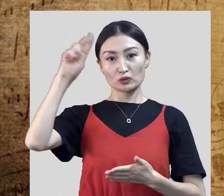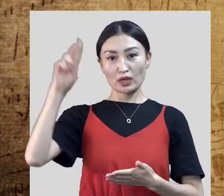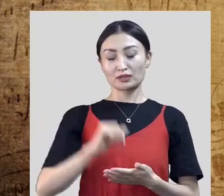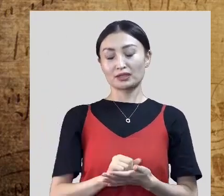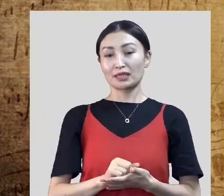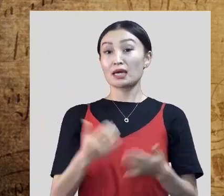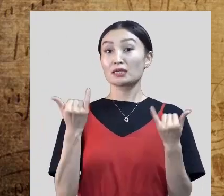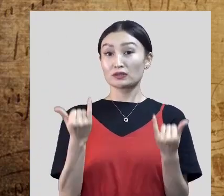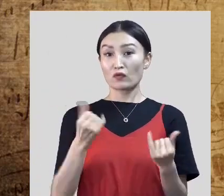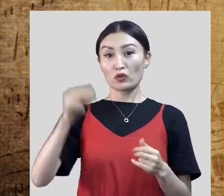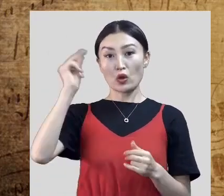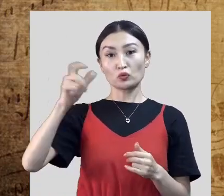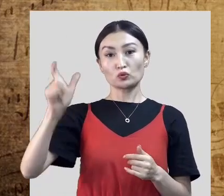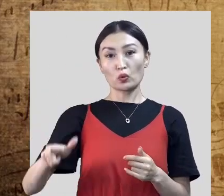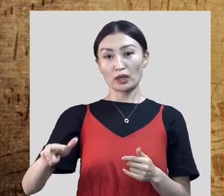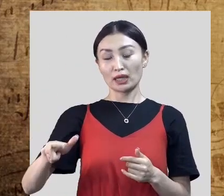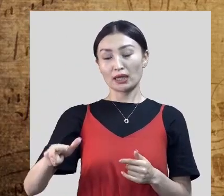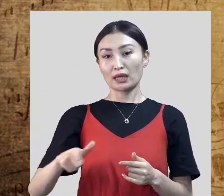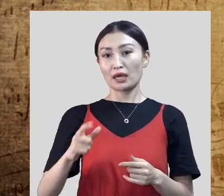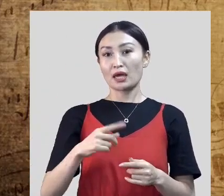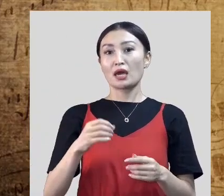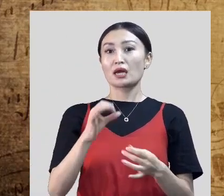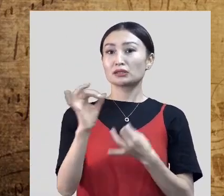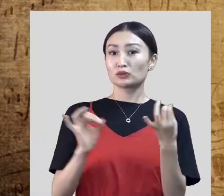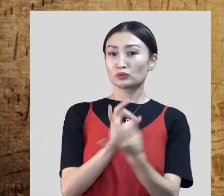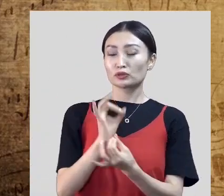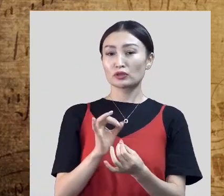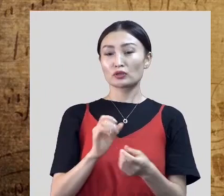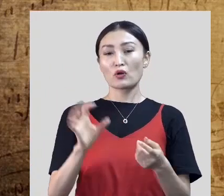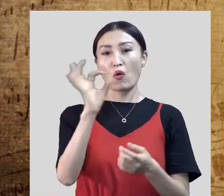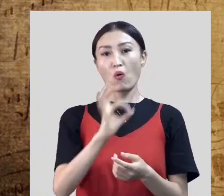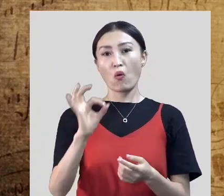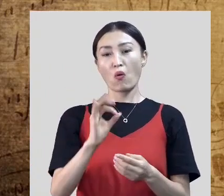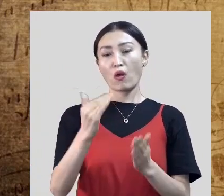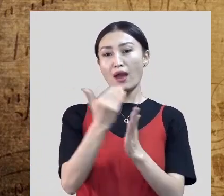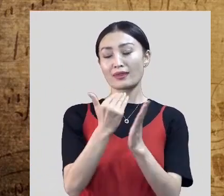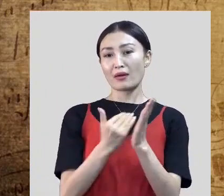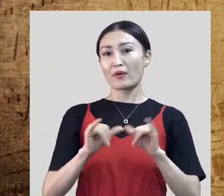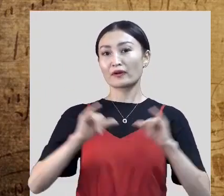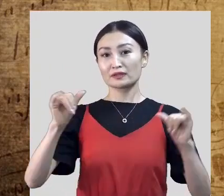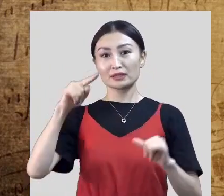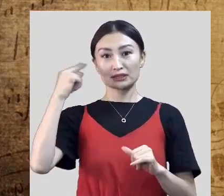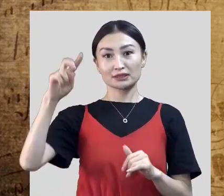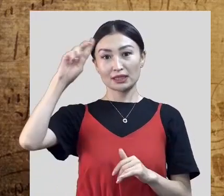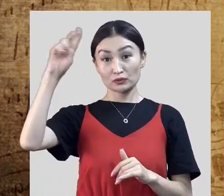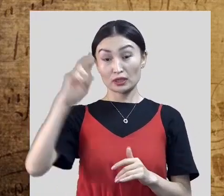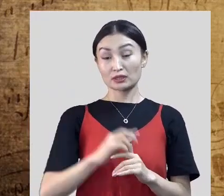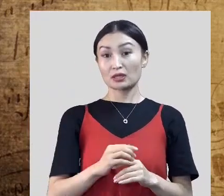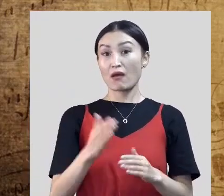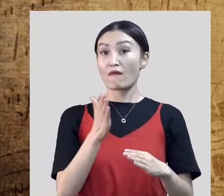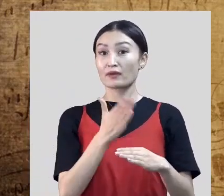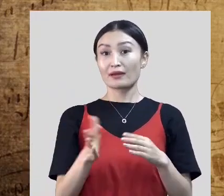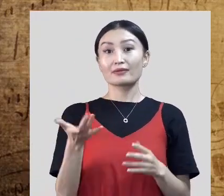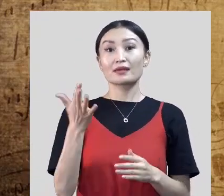государственность. Сегодня ученые не перестают дискутировать касательно этапов развития кыргызской государственности.